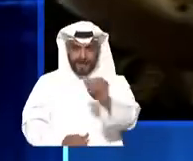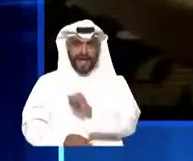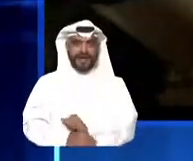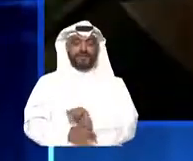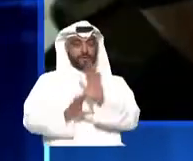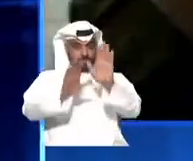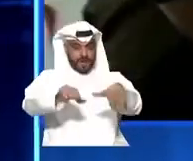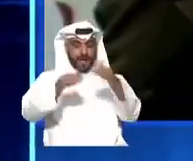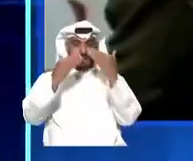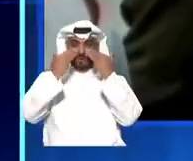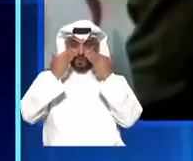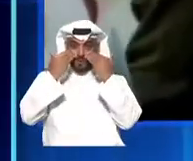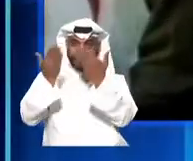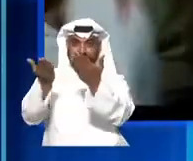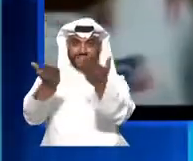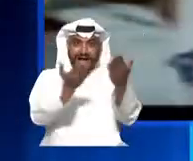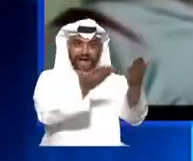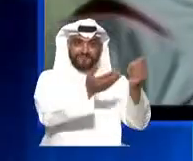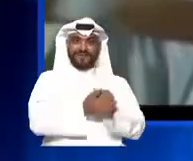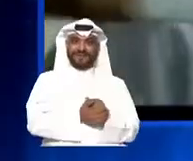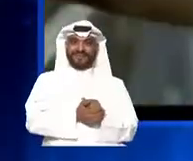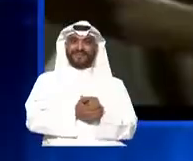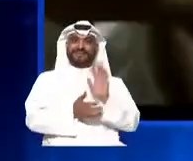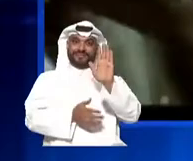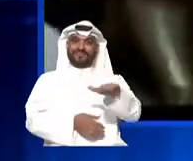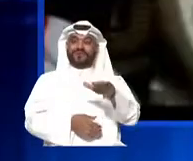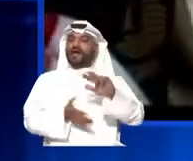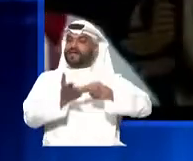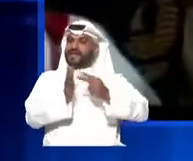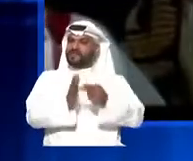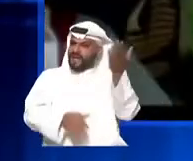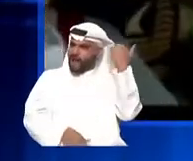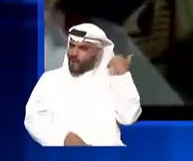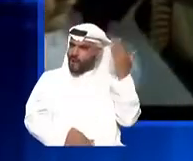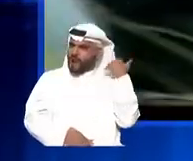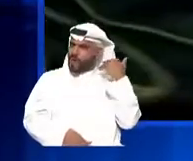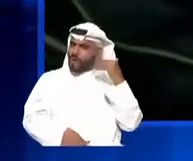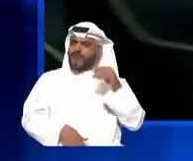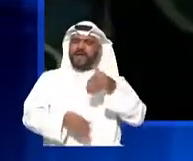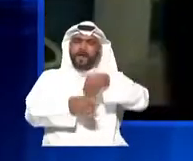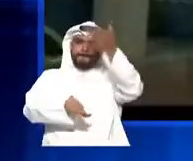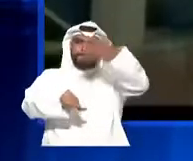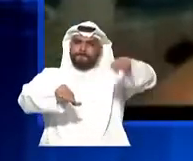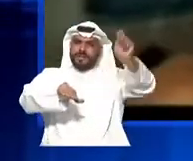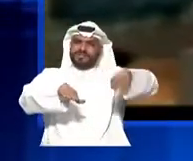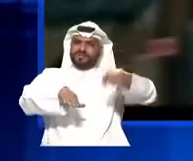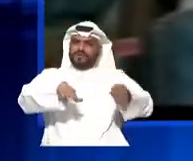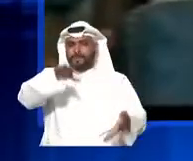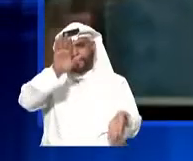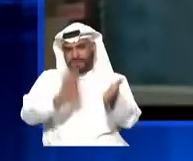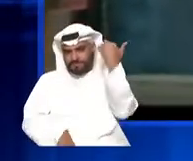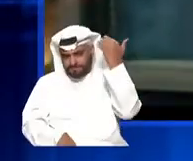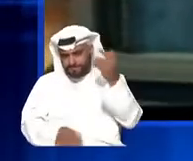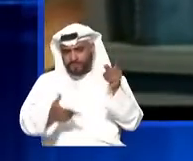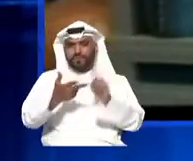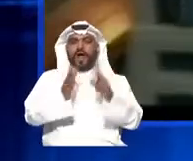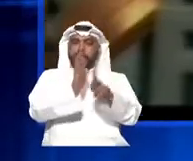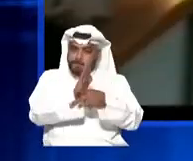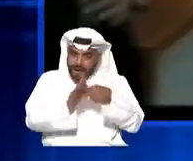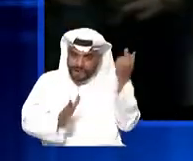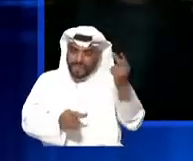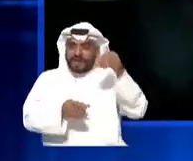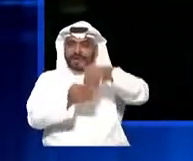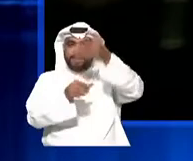حضر وشاهد أوضاع حل البرلمان فترات من الزمن، ومن ثم عودة الحياة